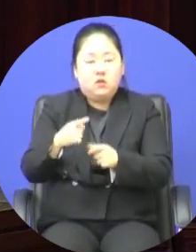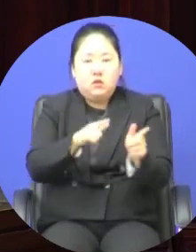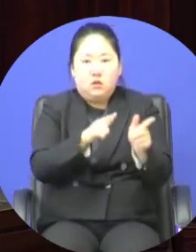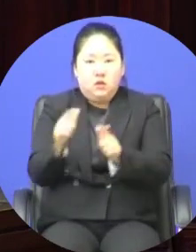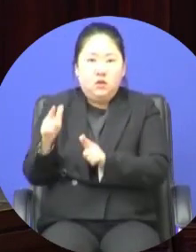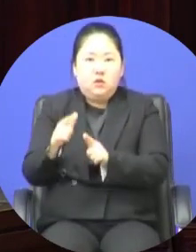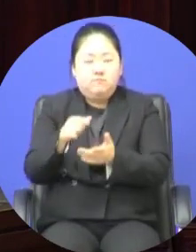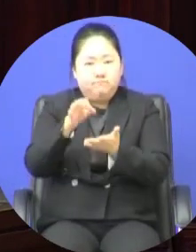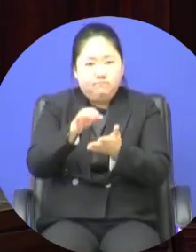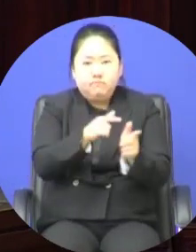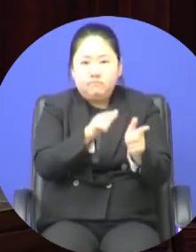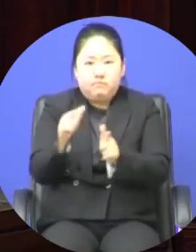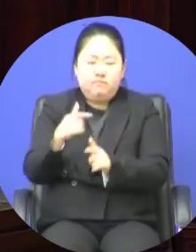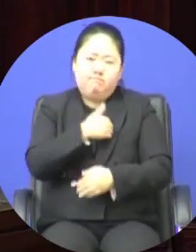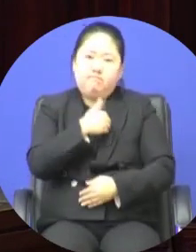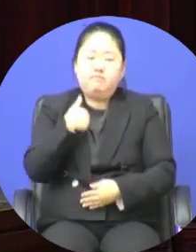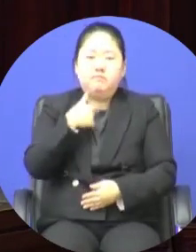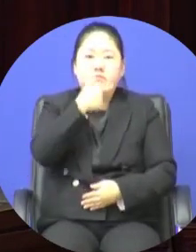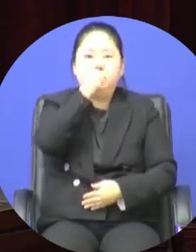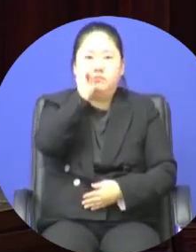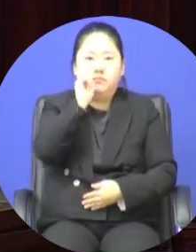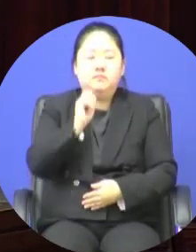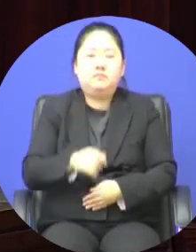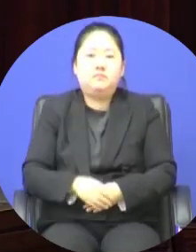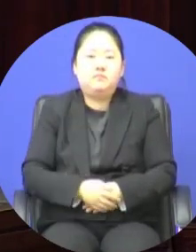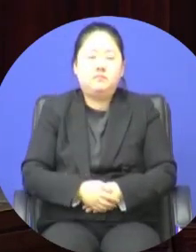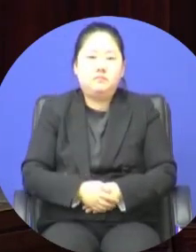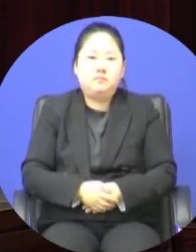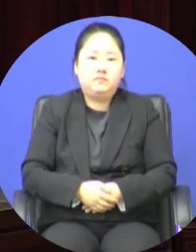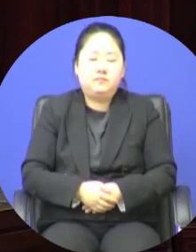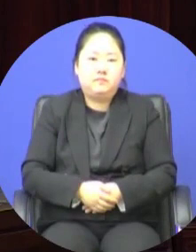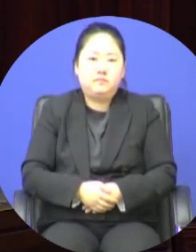여건은 녹록하지 않습니다. 존경하는 시민 여러분,